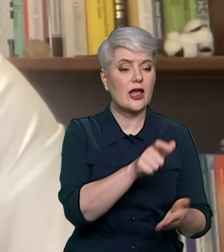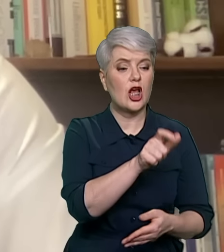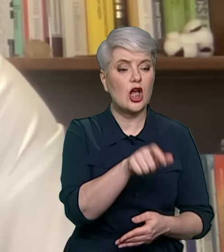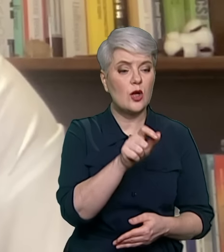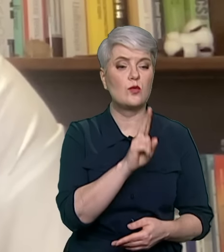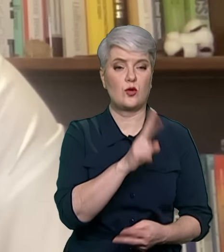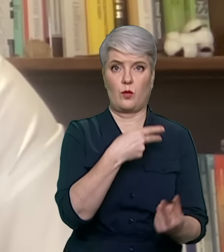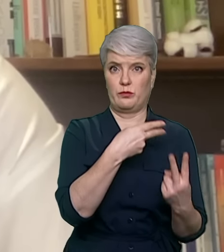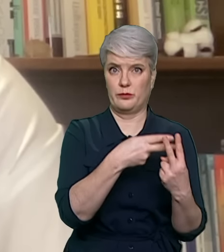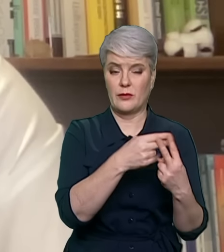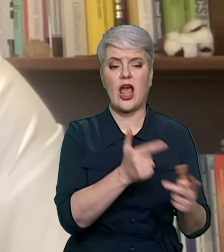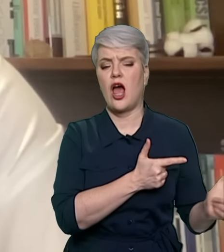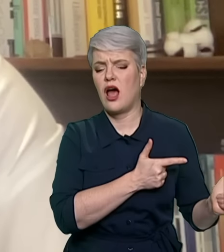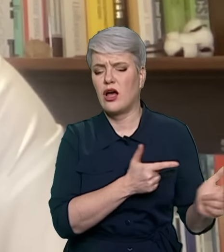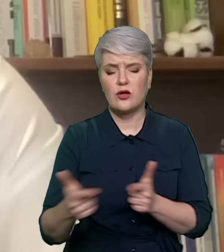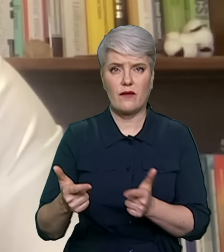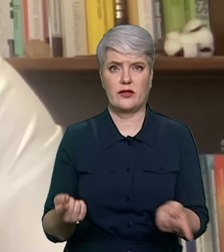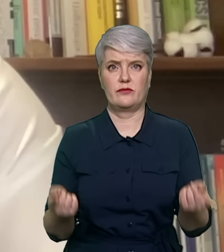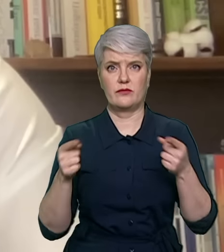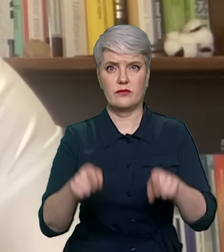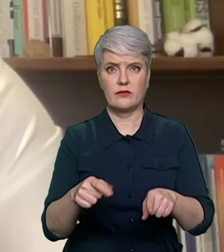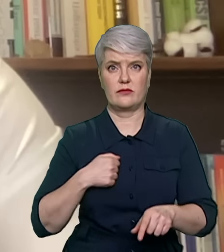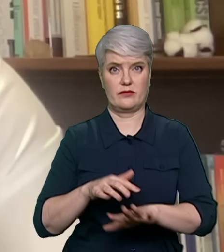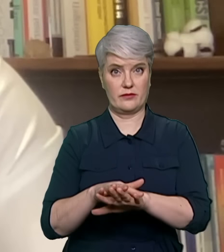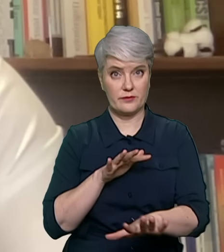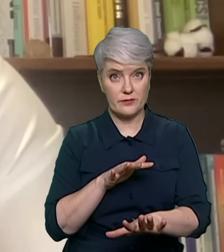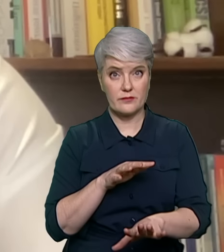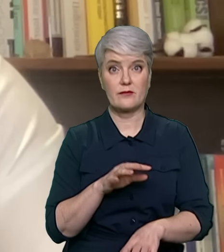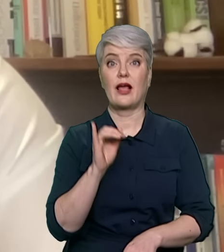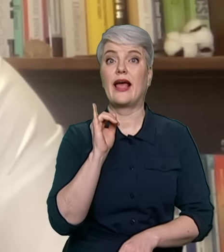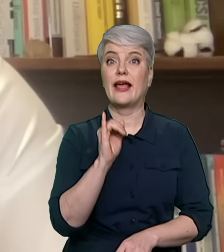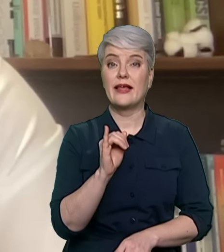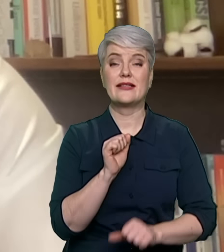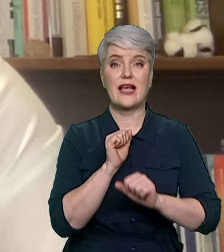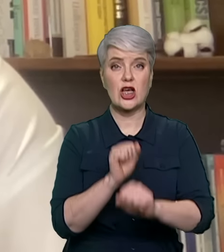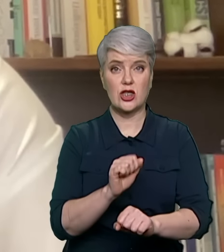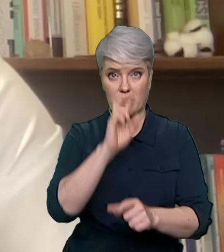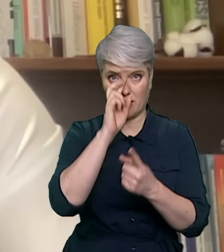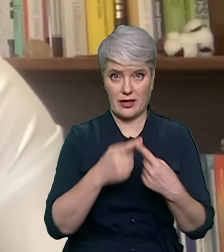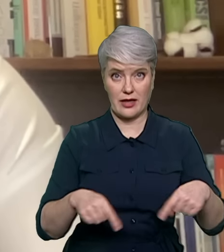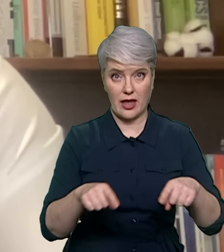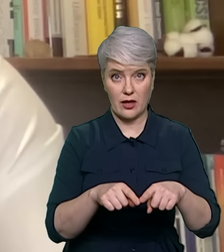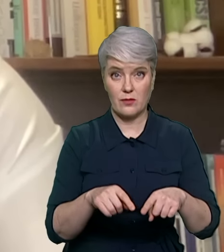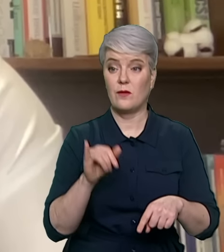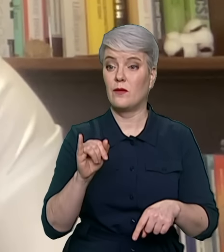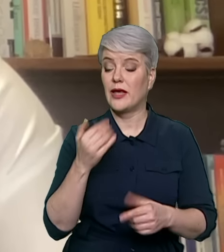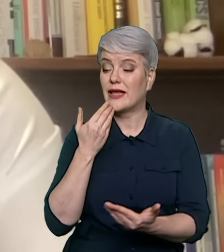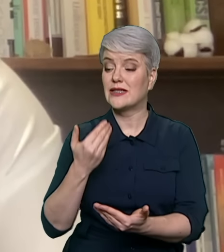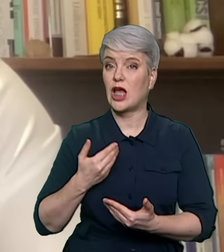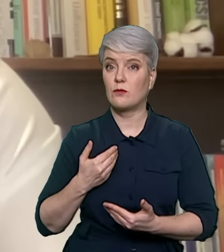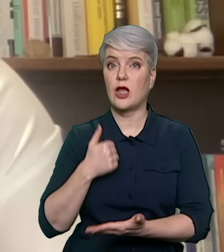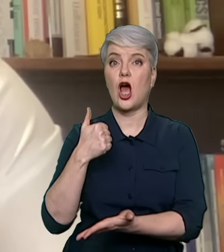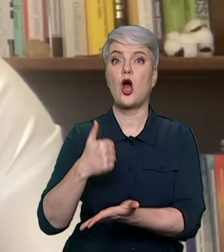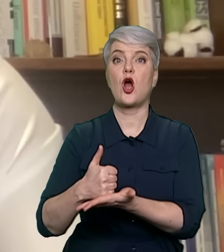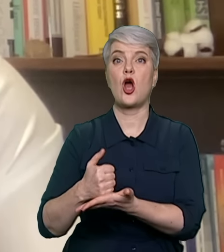і готові встати до лав сил оборони і захищати країну. І від командирів на